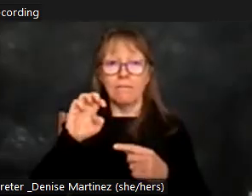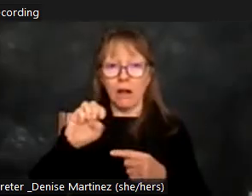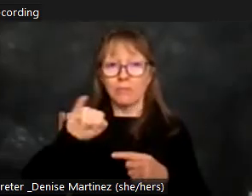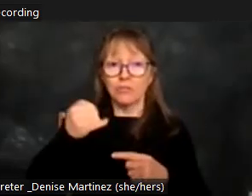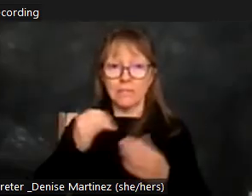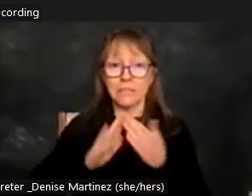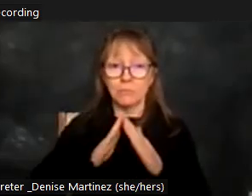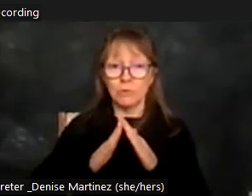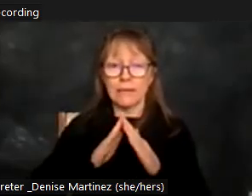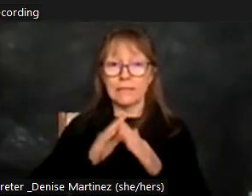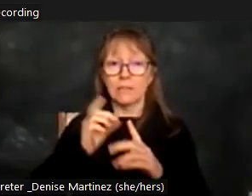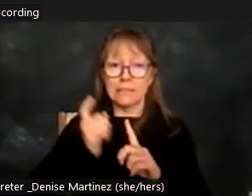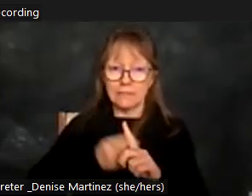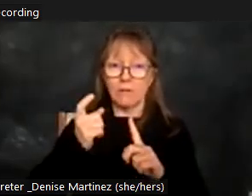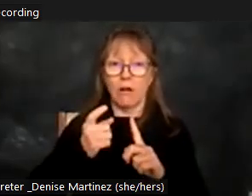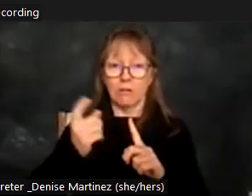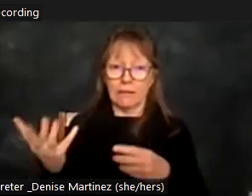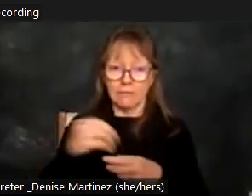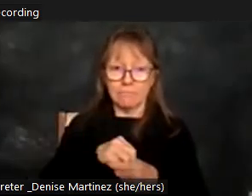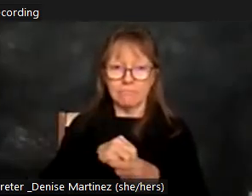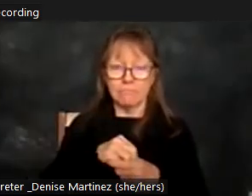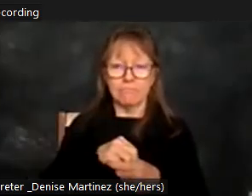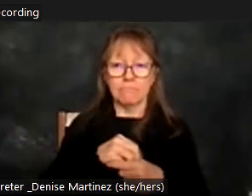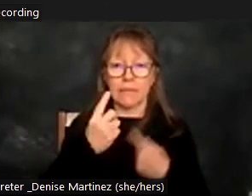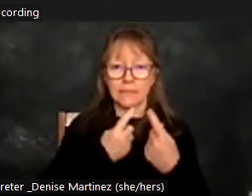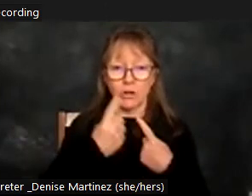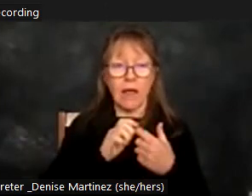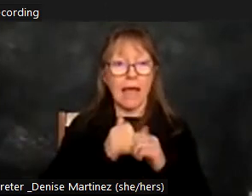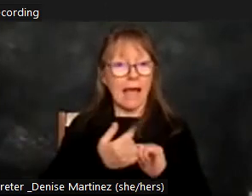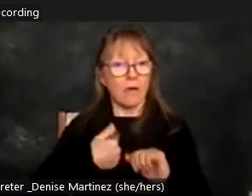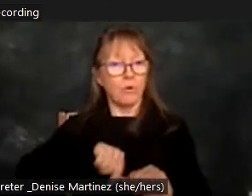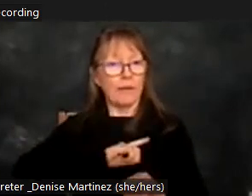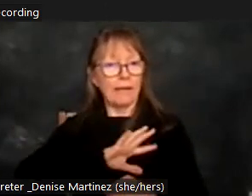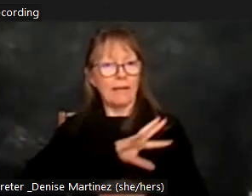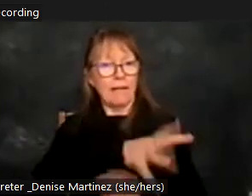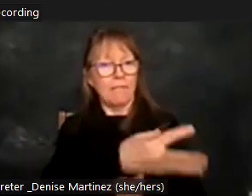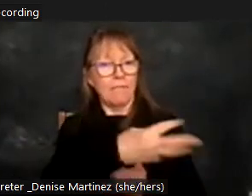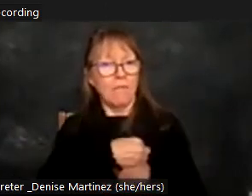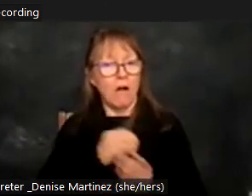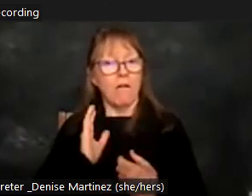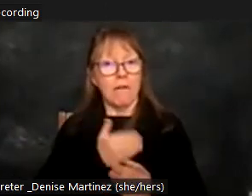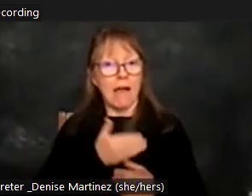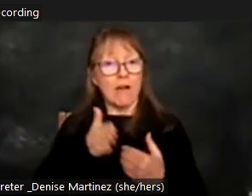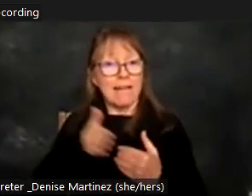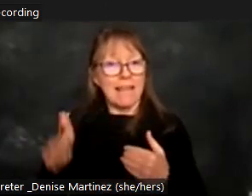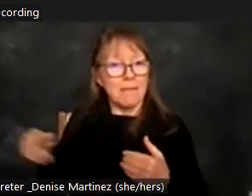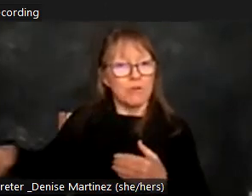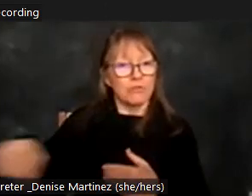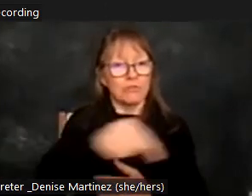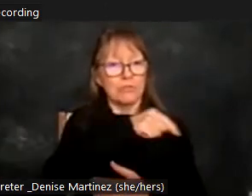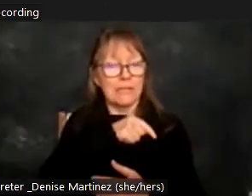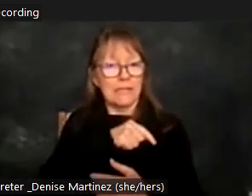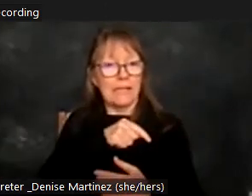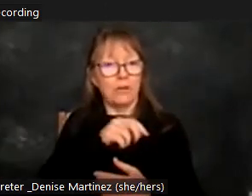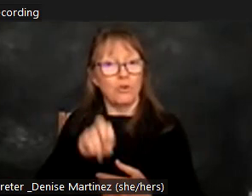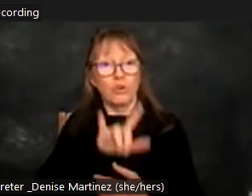If so, how do we meaningfully les gens sont capables de faire your neighbors in early monde qui development vient vivre decisions au when they may futur not dans